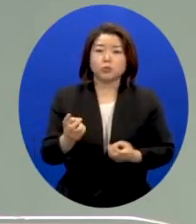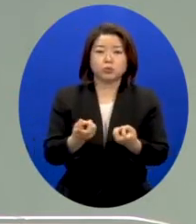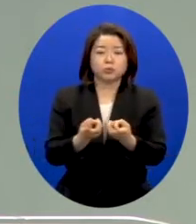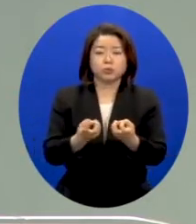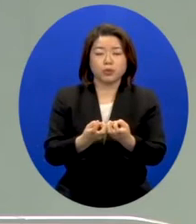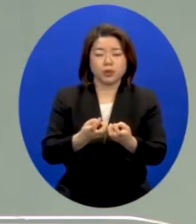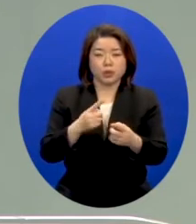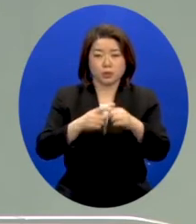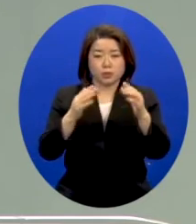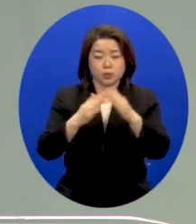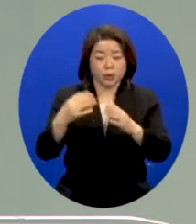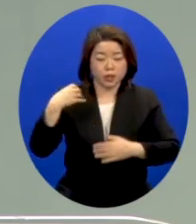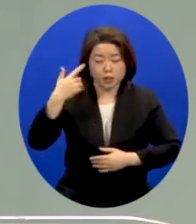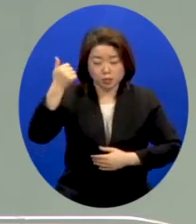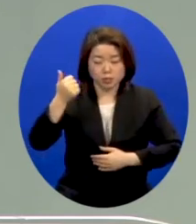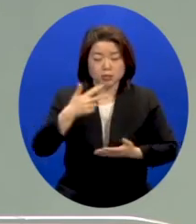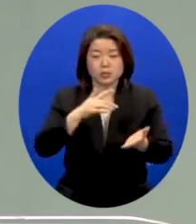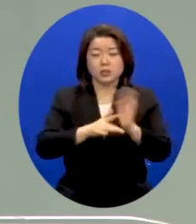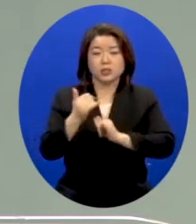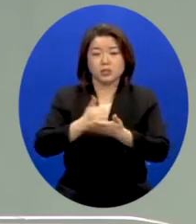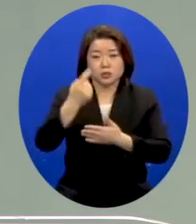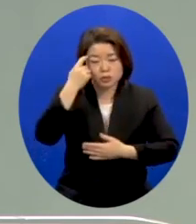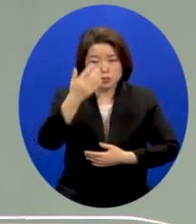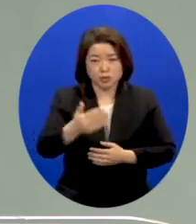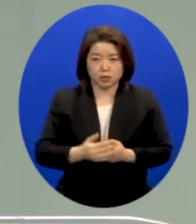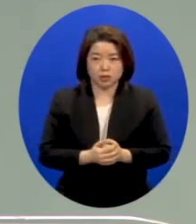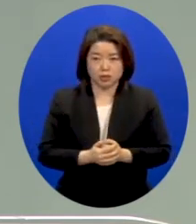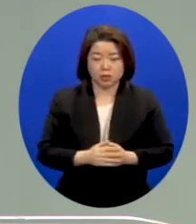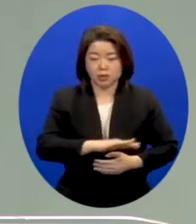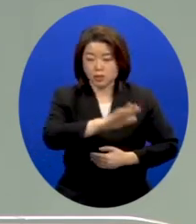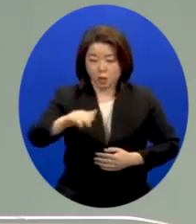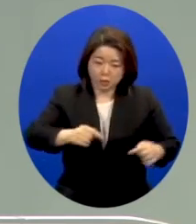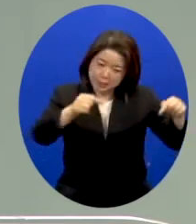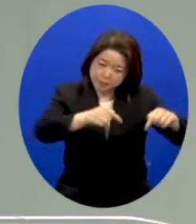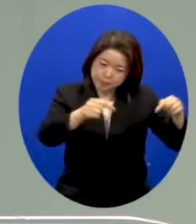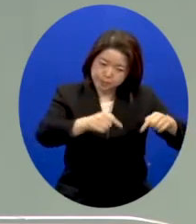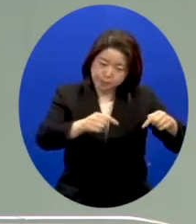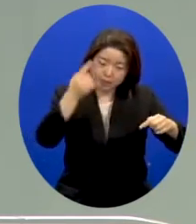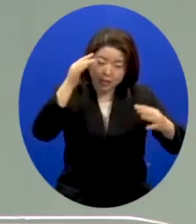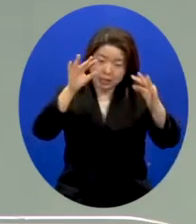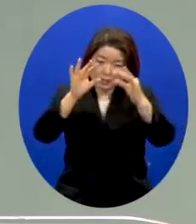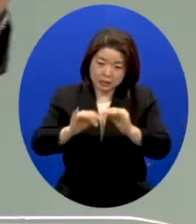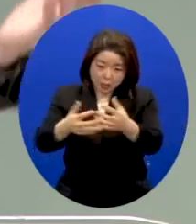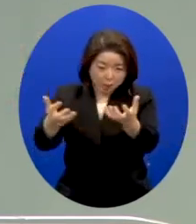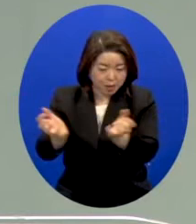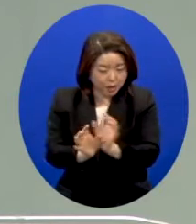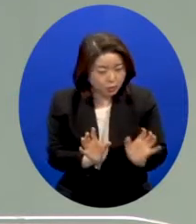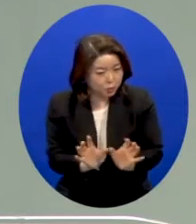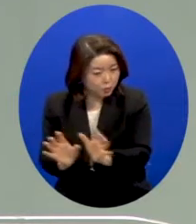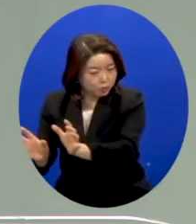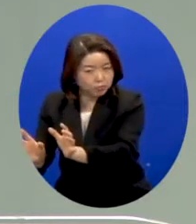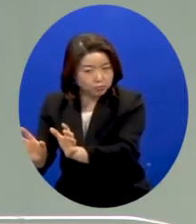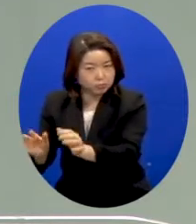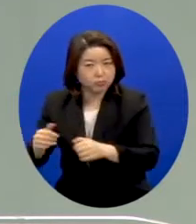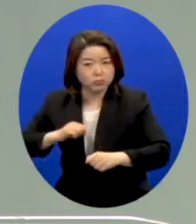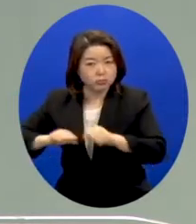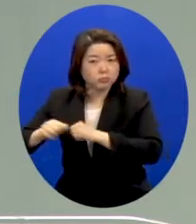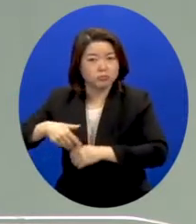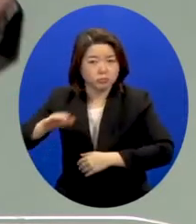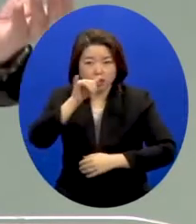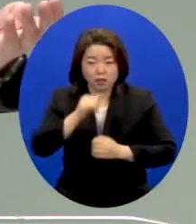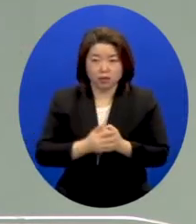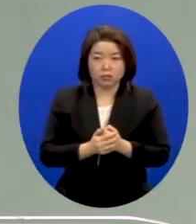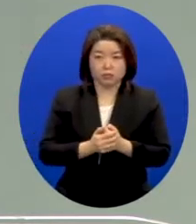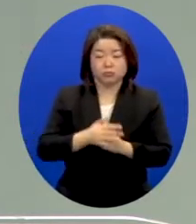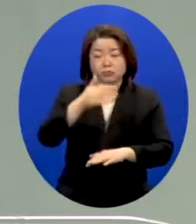담임 목사가 되신 그럼 우리들끼리 의논해서 그저 의견이 많은 쪽으로 결정하고 나가는 거죠 결국은